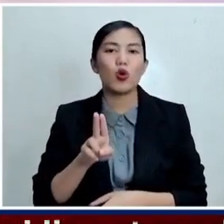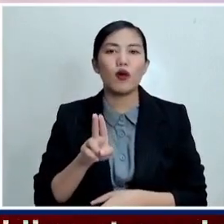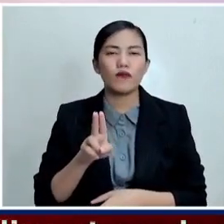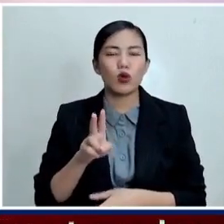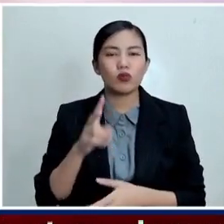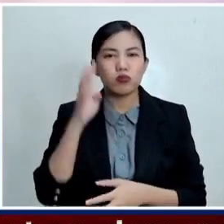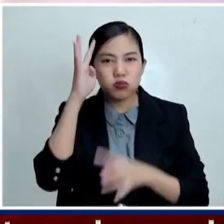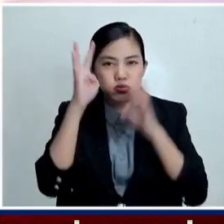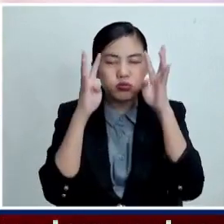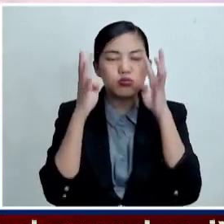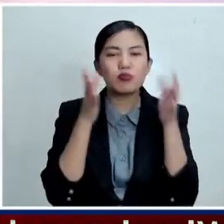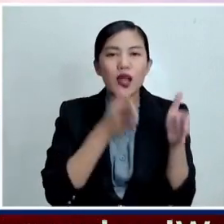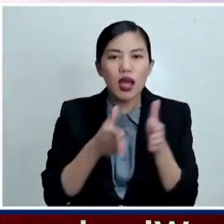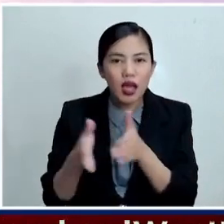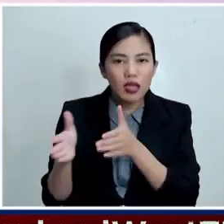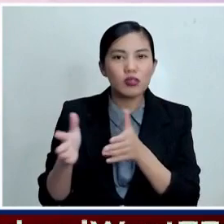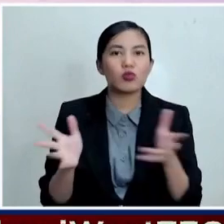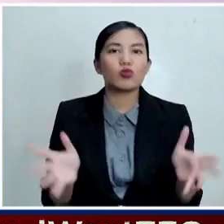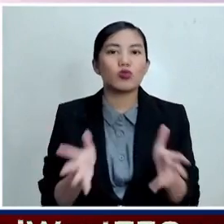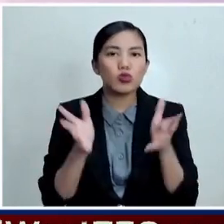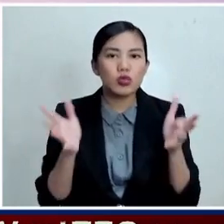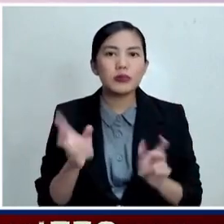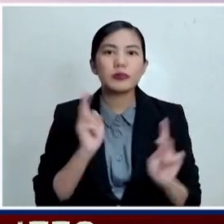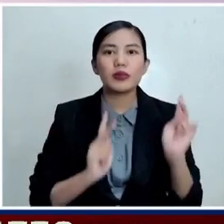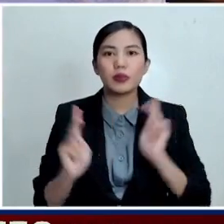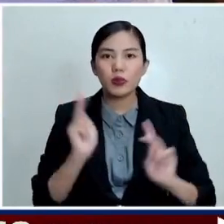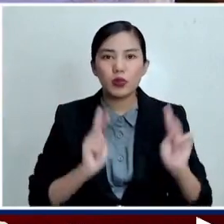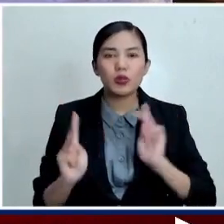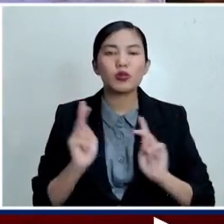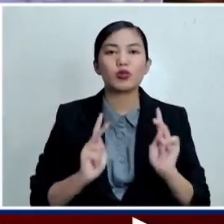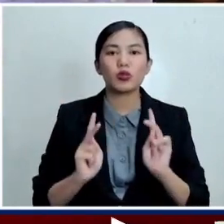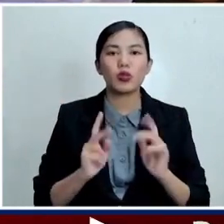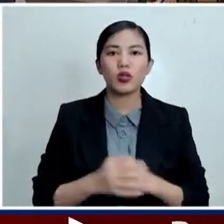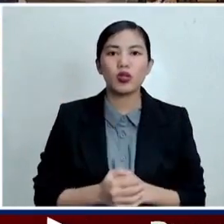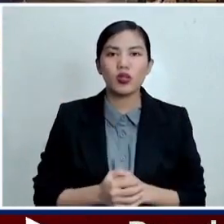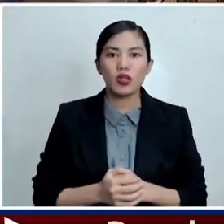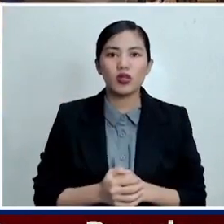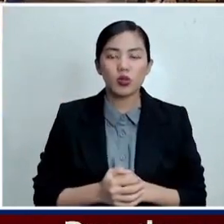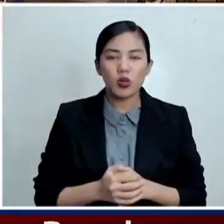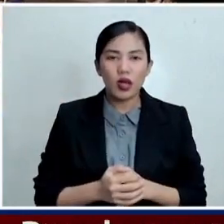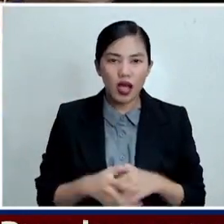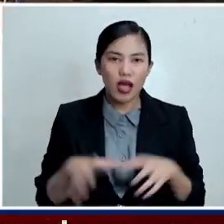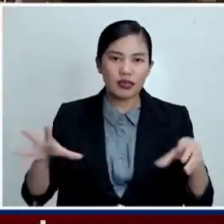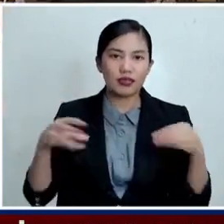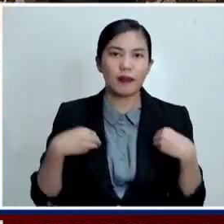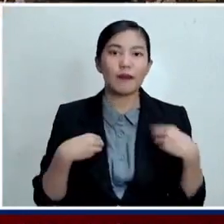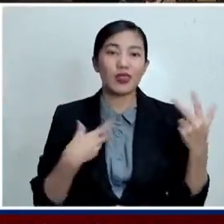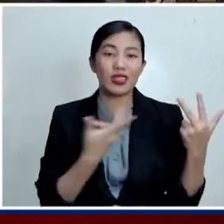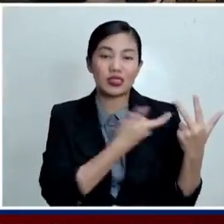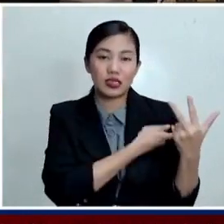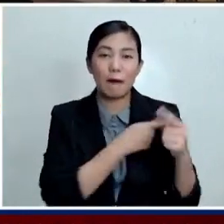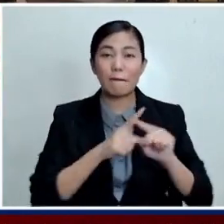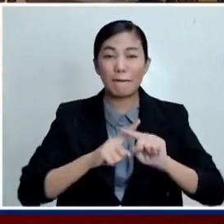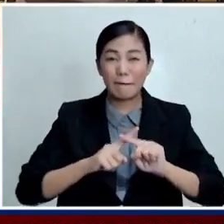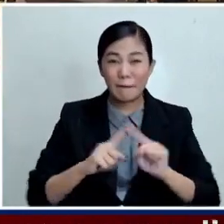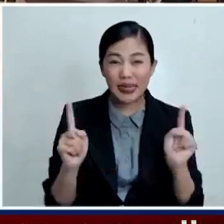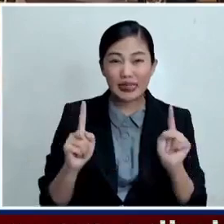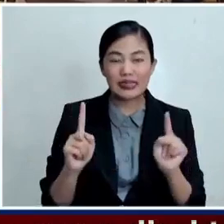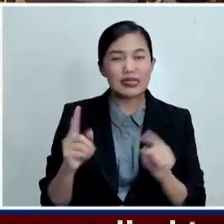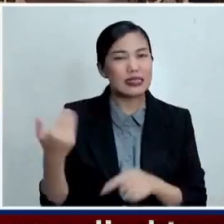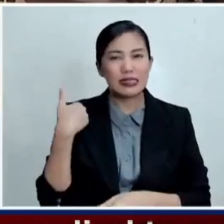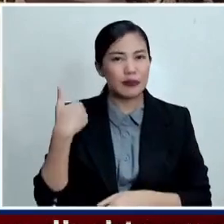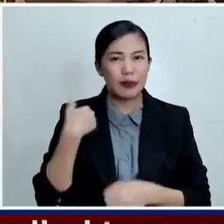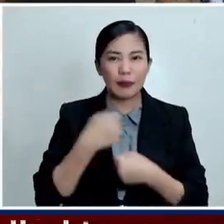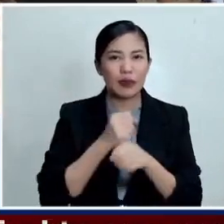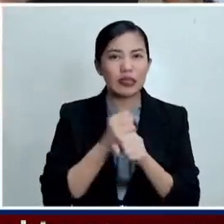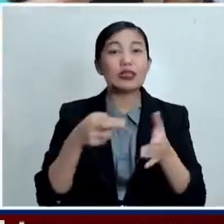mas makakainganyo sa publiko na kumuha ng karagdagang turok laban sa COVID. Yun nga lang, hindi pa pwedeng gawing requirement ang